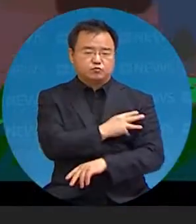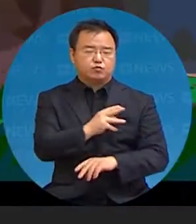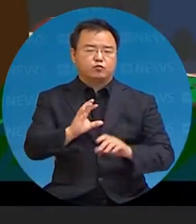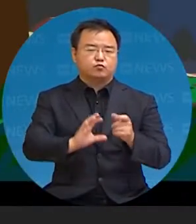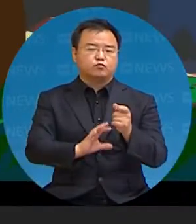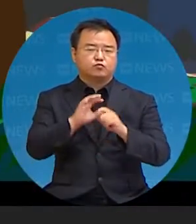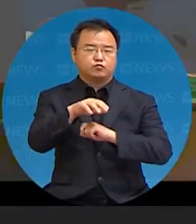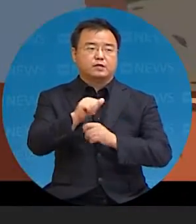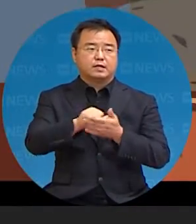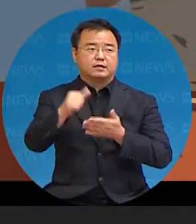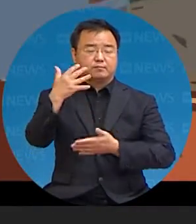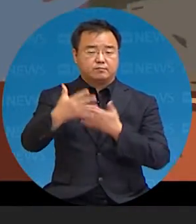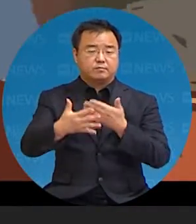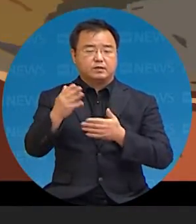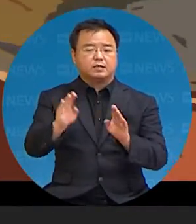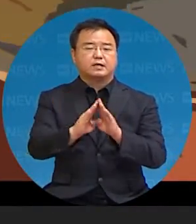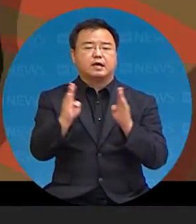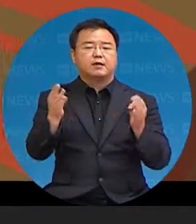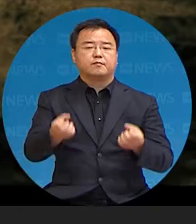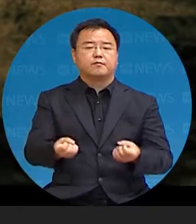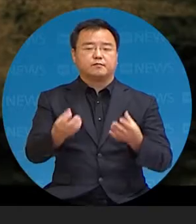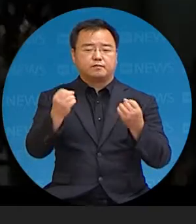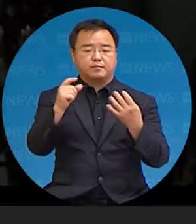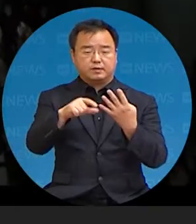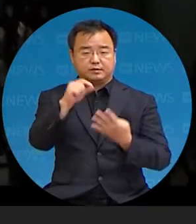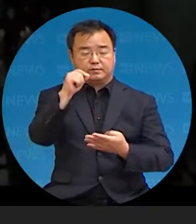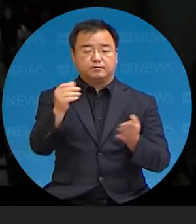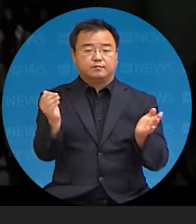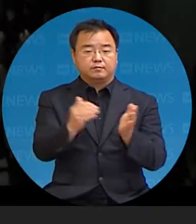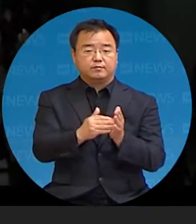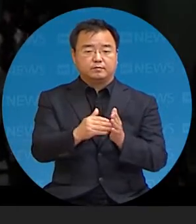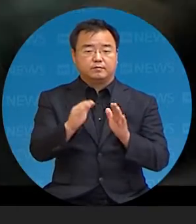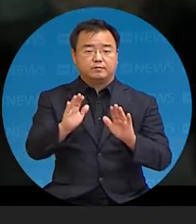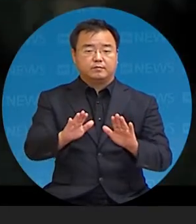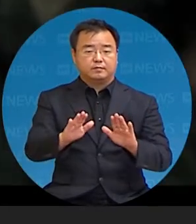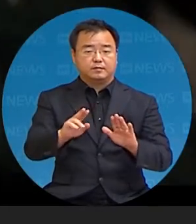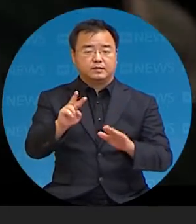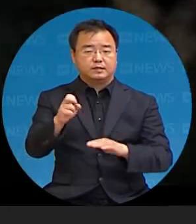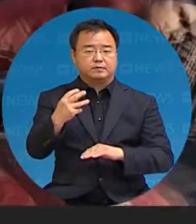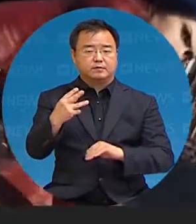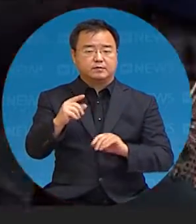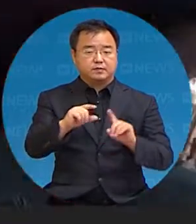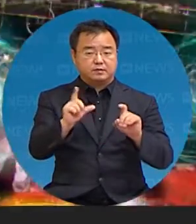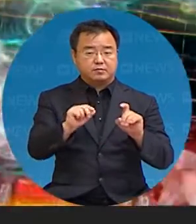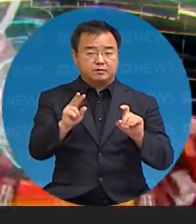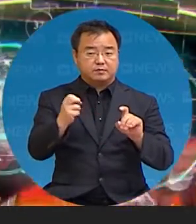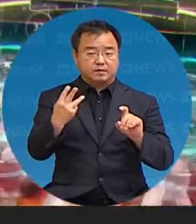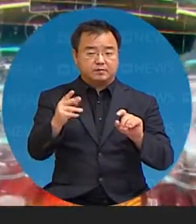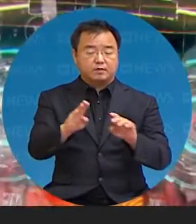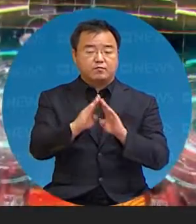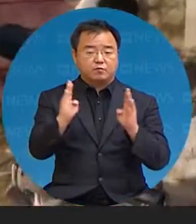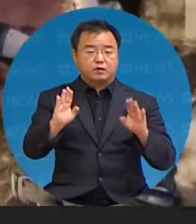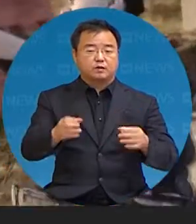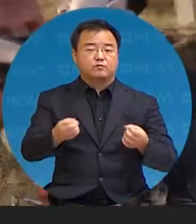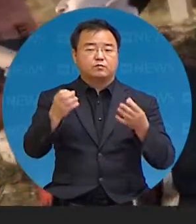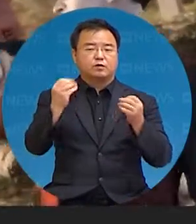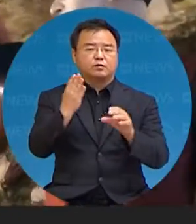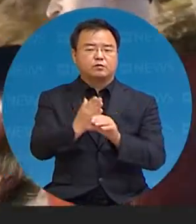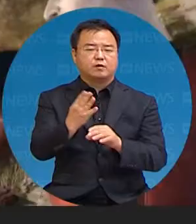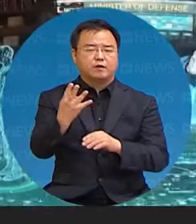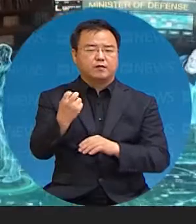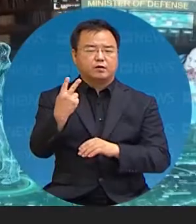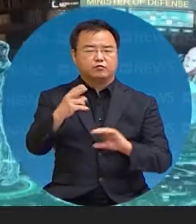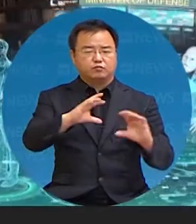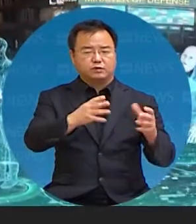페스티벌 개막작으로 선정됐습니다. 다음 달 23일 막을 여는 이 페스티벌에는 42개 나라에서